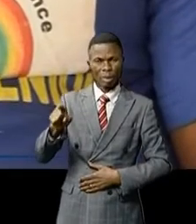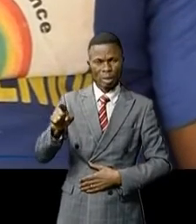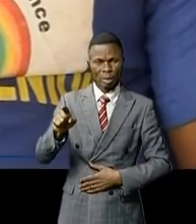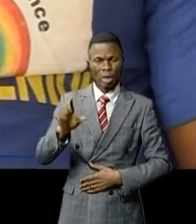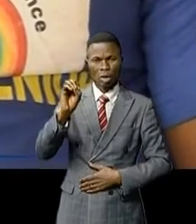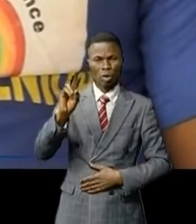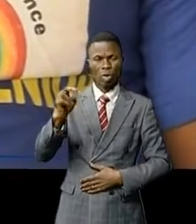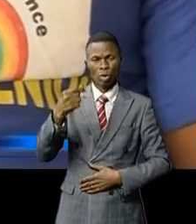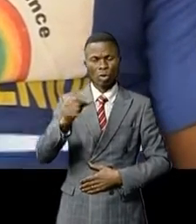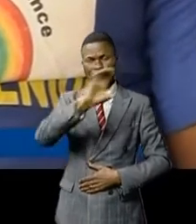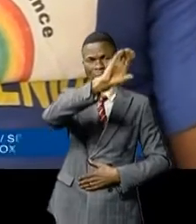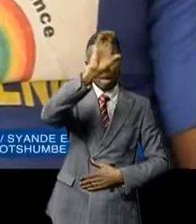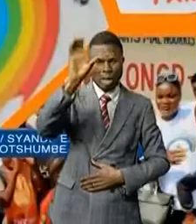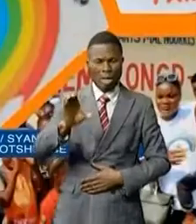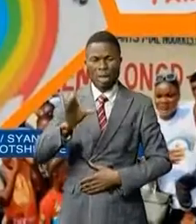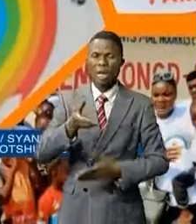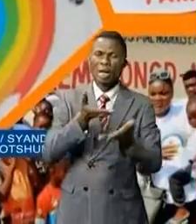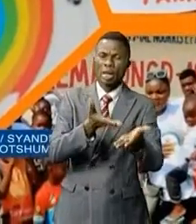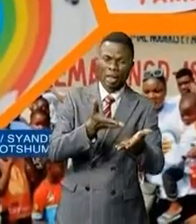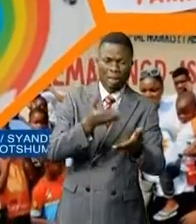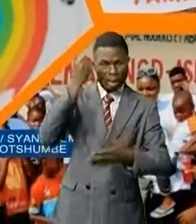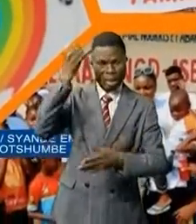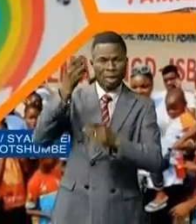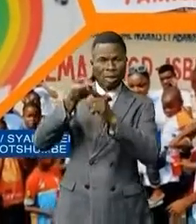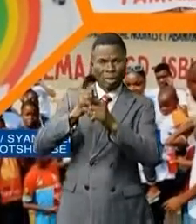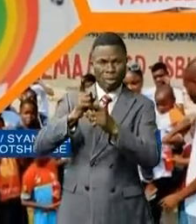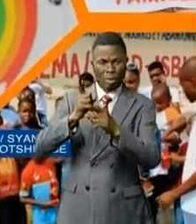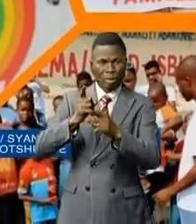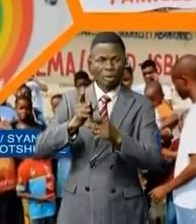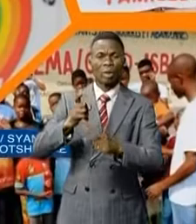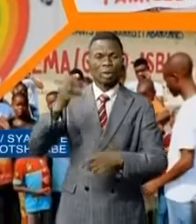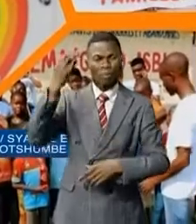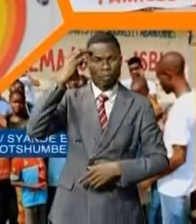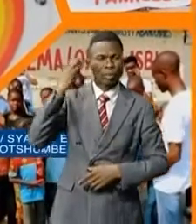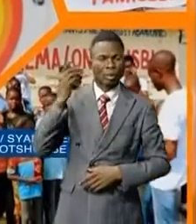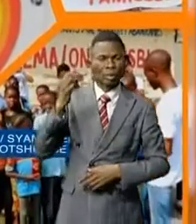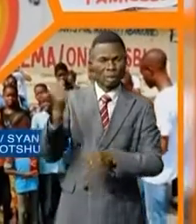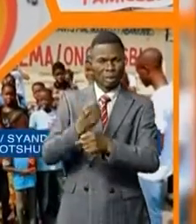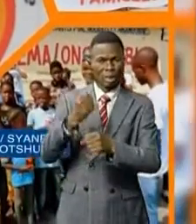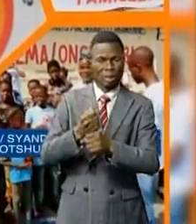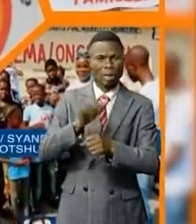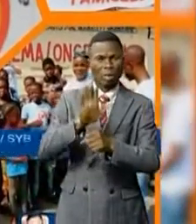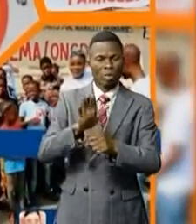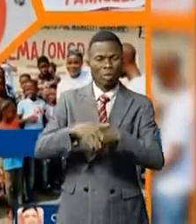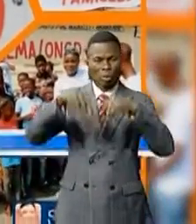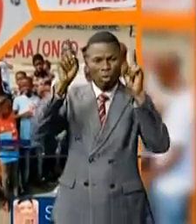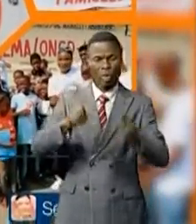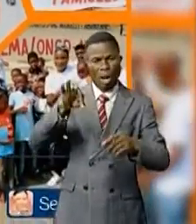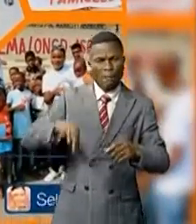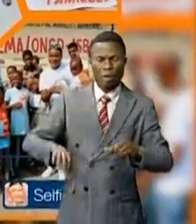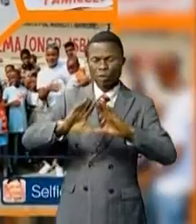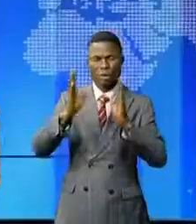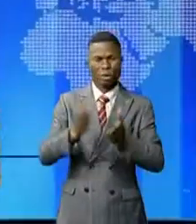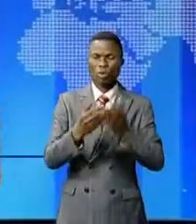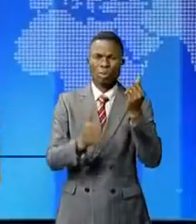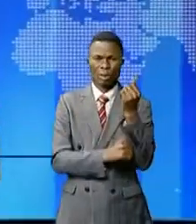L'ONG Arc-en-Ciel Lissungi est une initiative de Bibi Shloboko qui œuvre plusieurs années pour le bien-être de